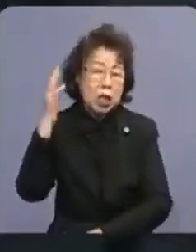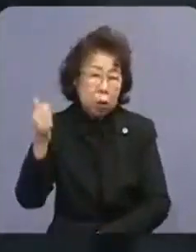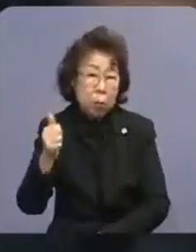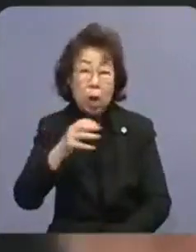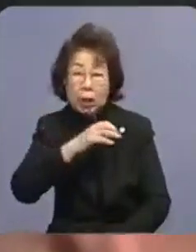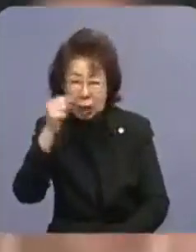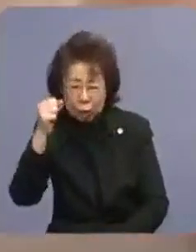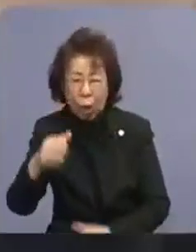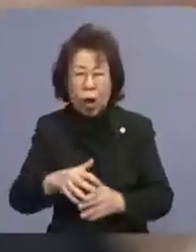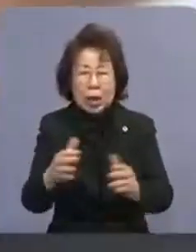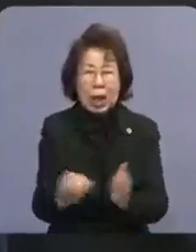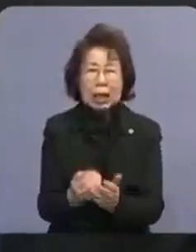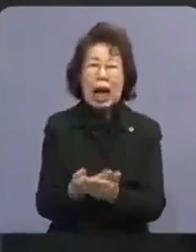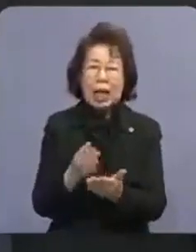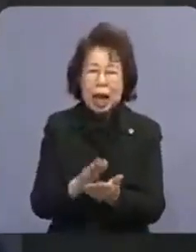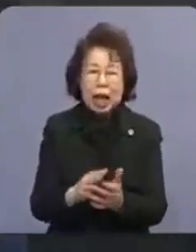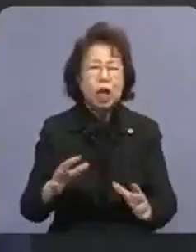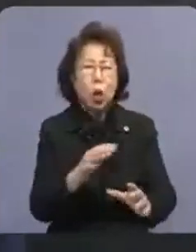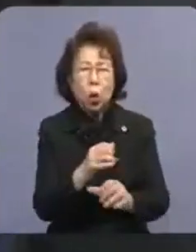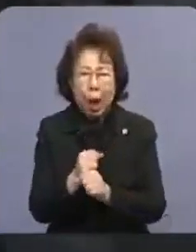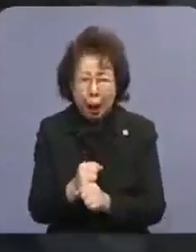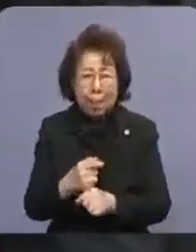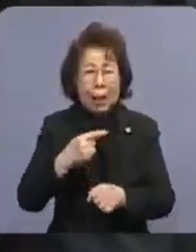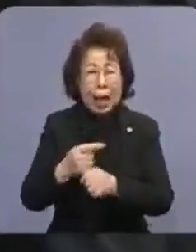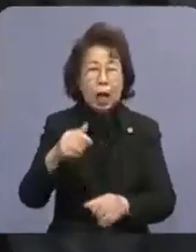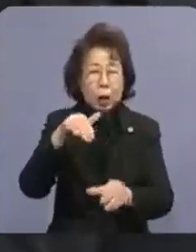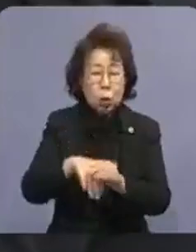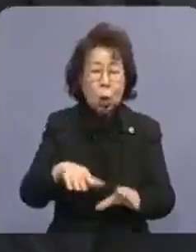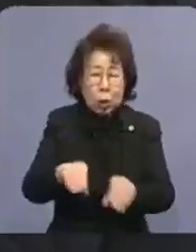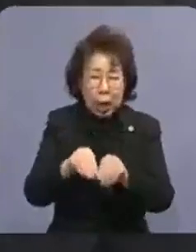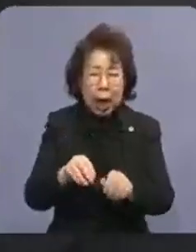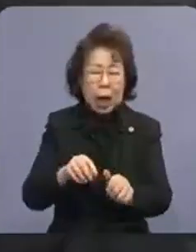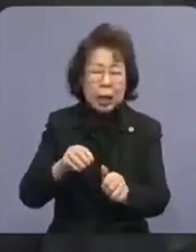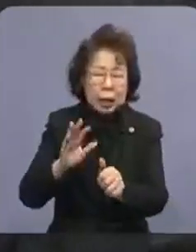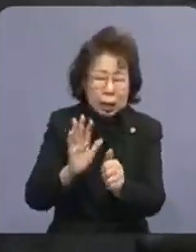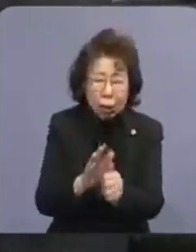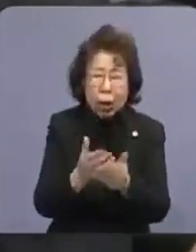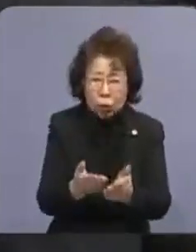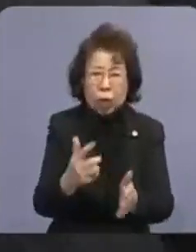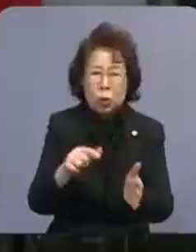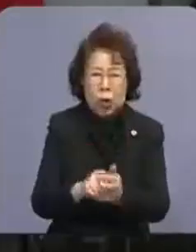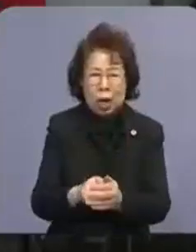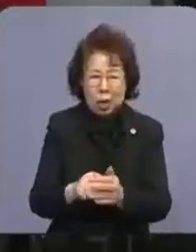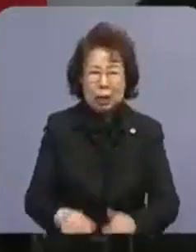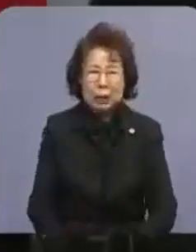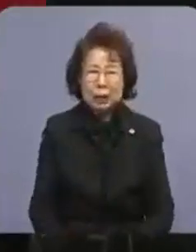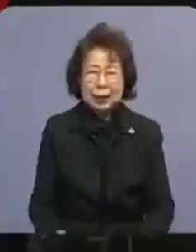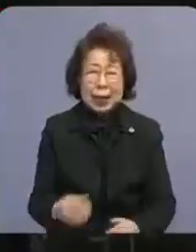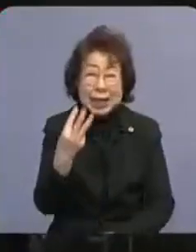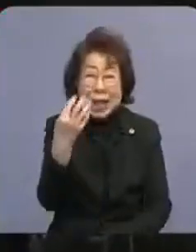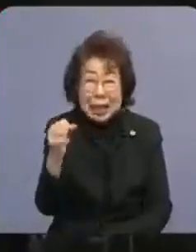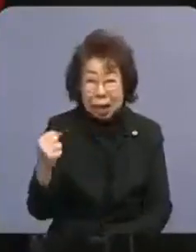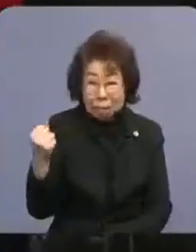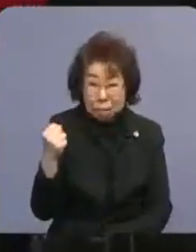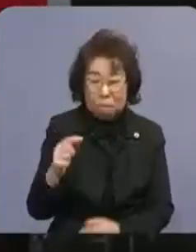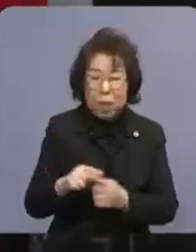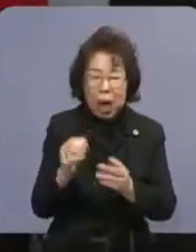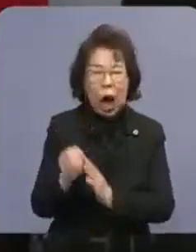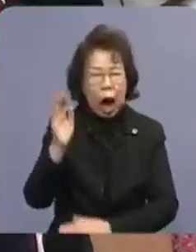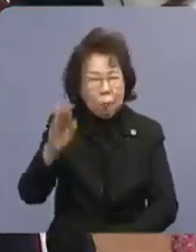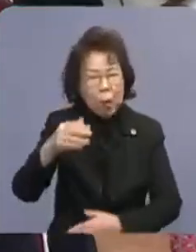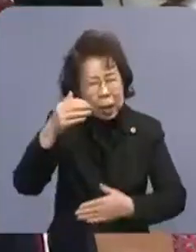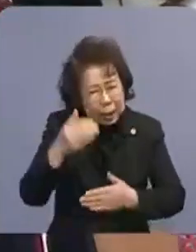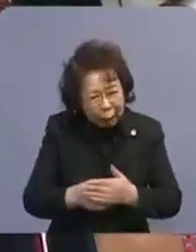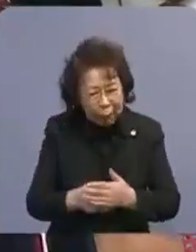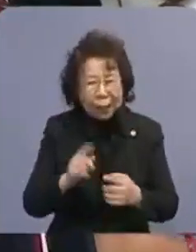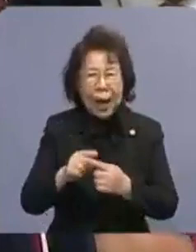성공, 정당 개혁과 통합, 내년 총선 지휘 능력 등이었습니다. 새 주자의 진단대로 앞으로 남은 한